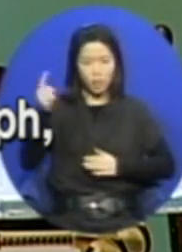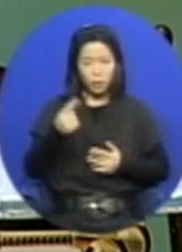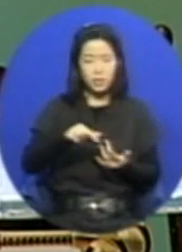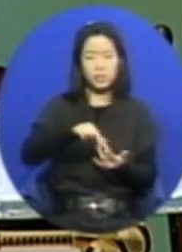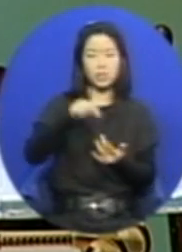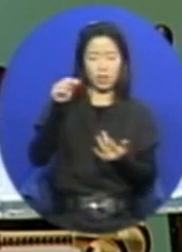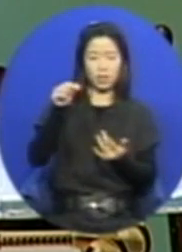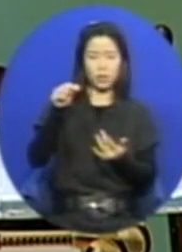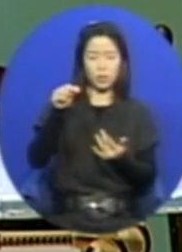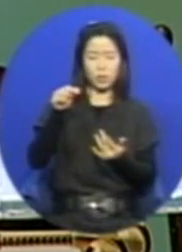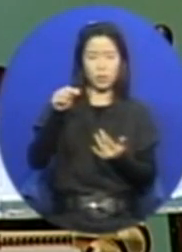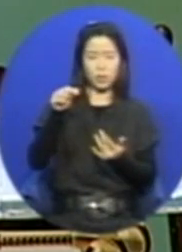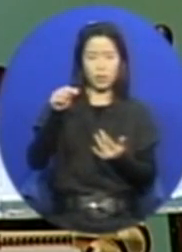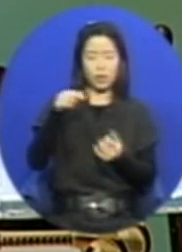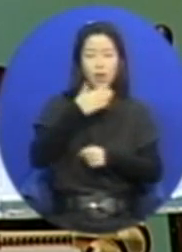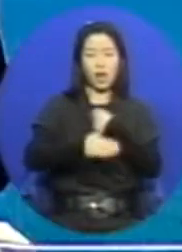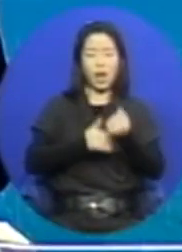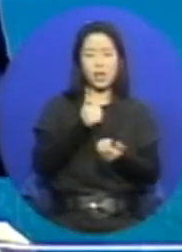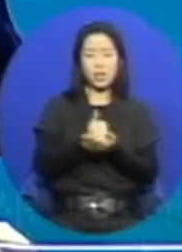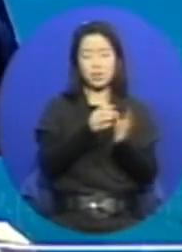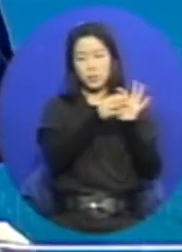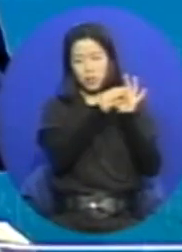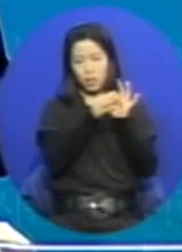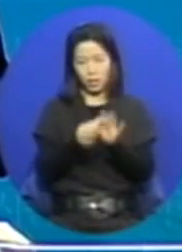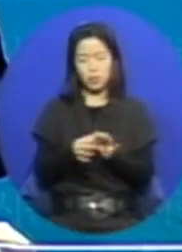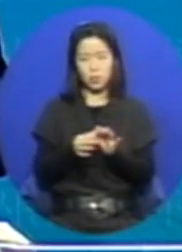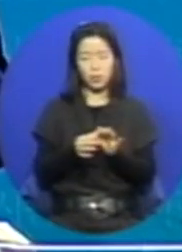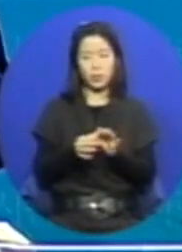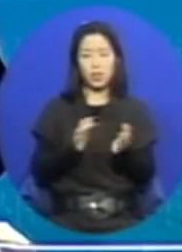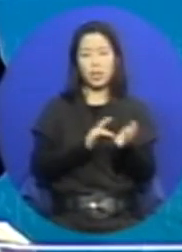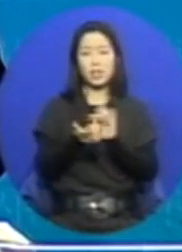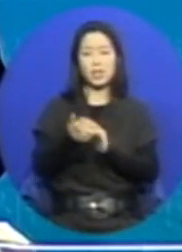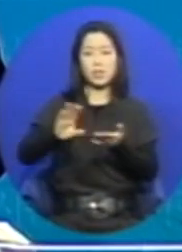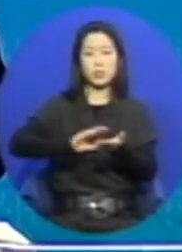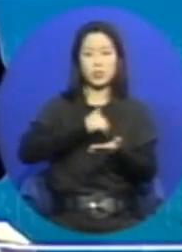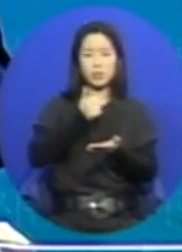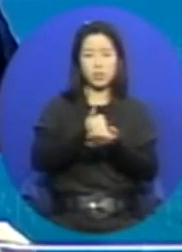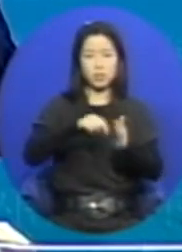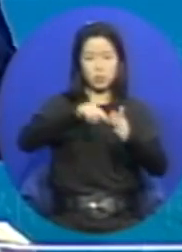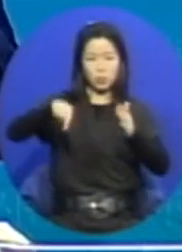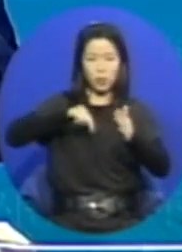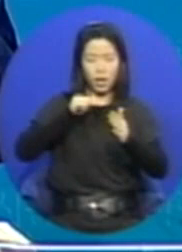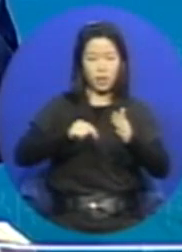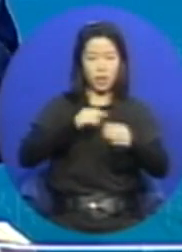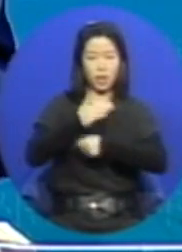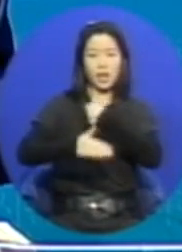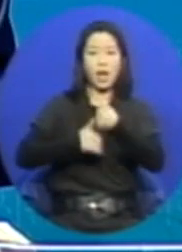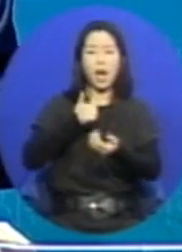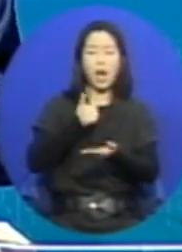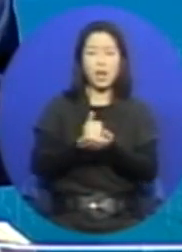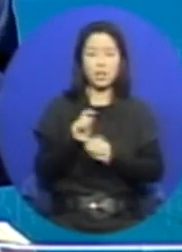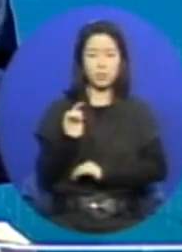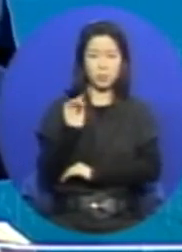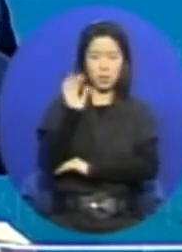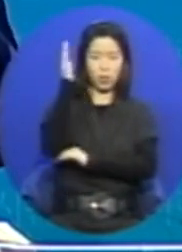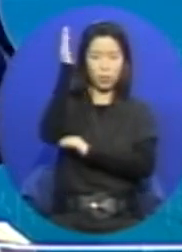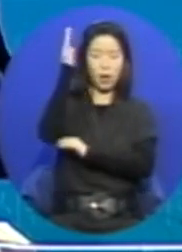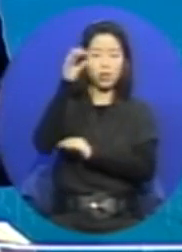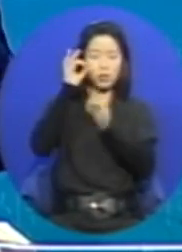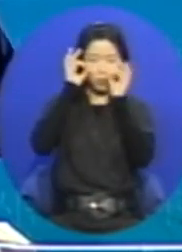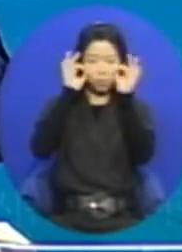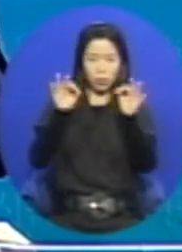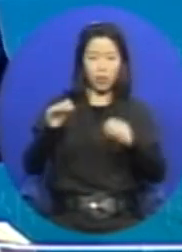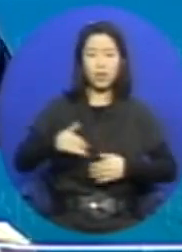그리고 하나님께서 계속해서 예수 그리스도 안에 하나님의 영광을 보게